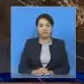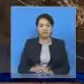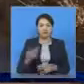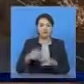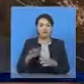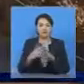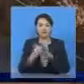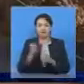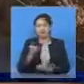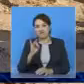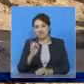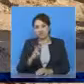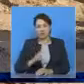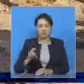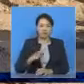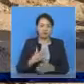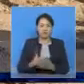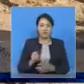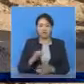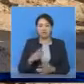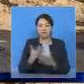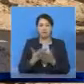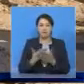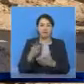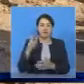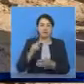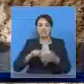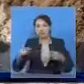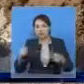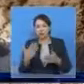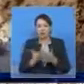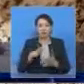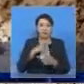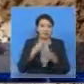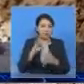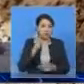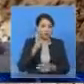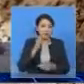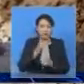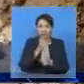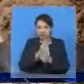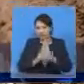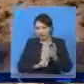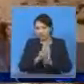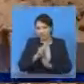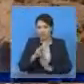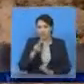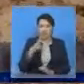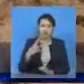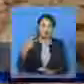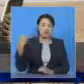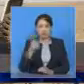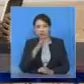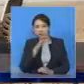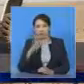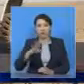Бұл Ырғыз ауданы Құмтоғай ауылдық округі Қарақұдық елді мекенінен бір шақырым қашықтықтағы көрініс. Су шығару жұмысының басталғанына 2 аптадай уақыт